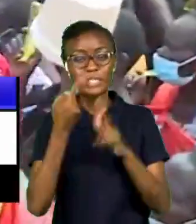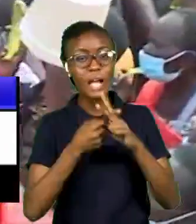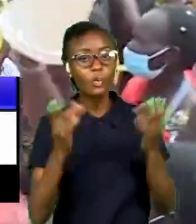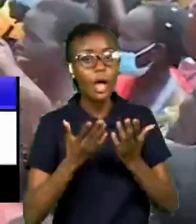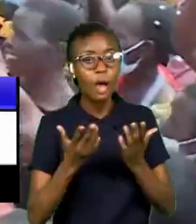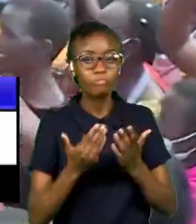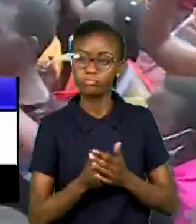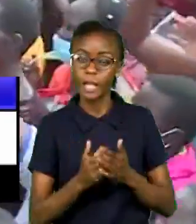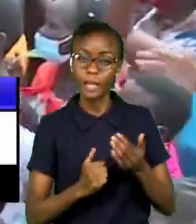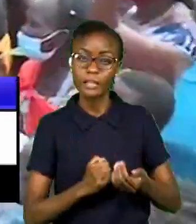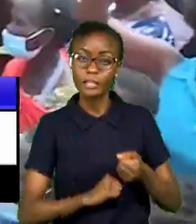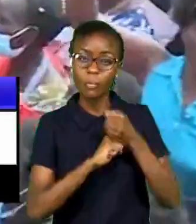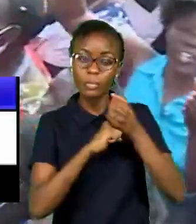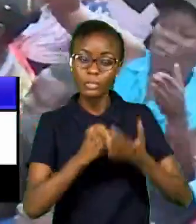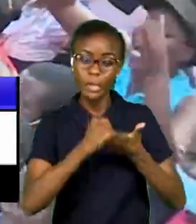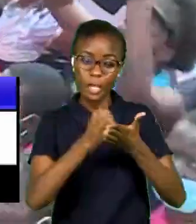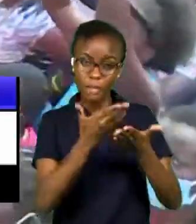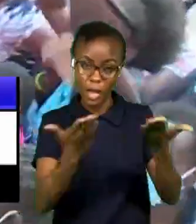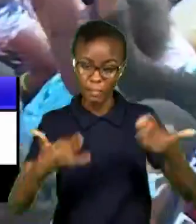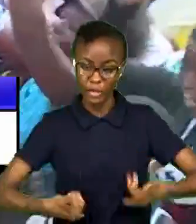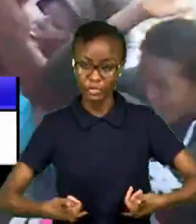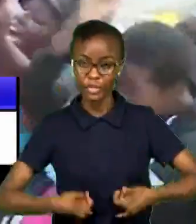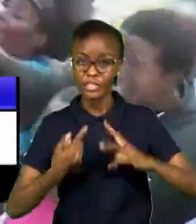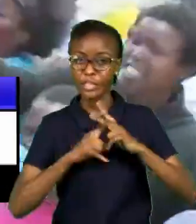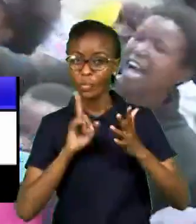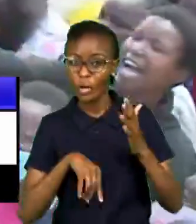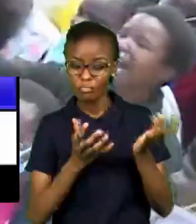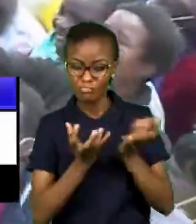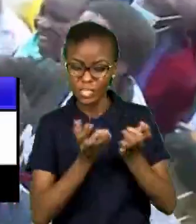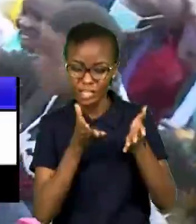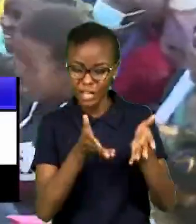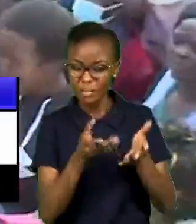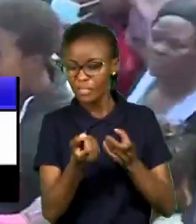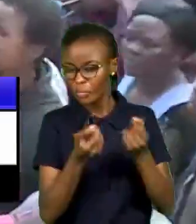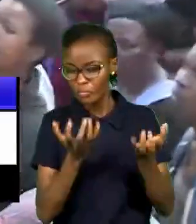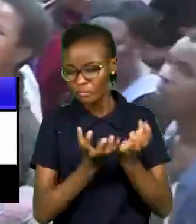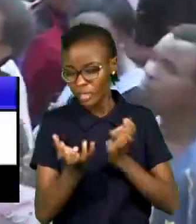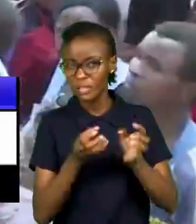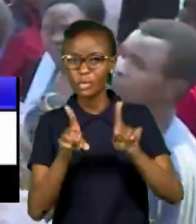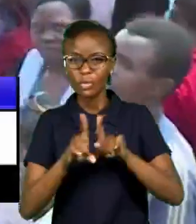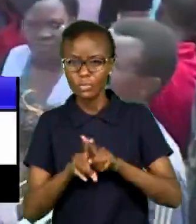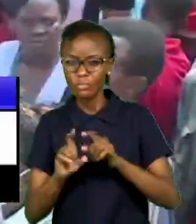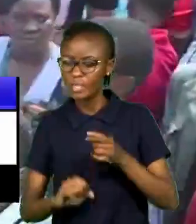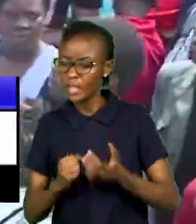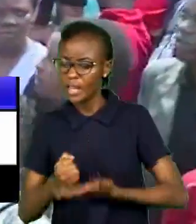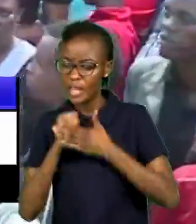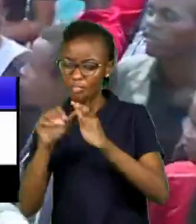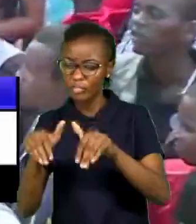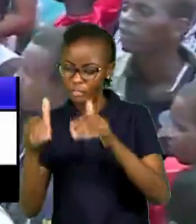hawa vijana. Tuanze kwanza na biashara ya watu wadogo. Tuanze kwanza na wakulima wapate